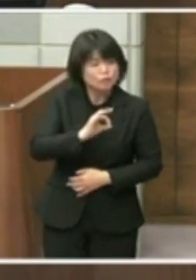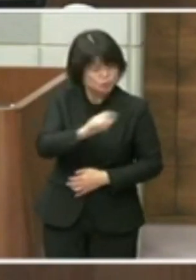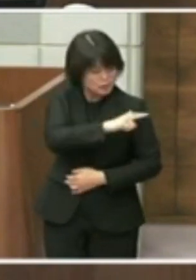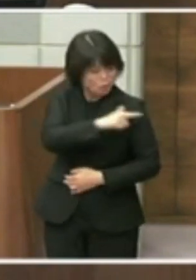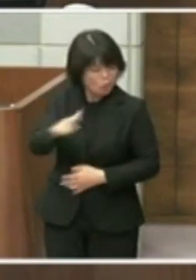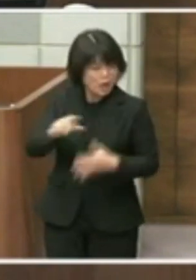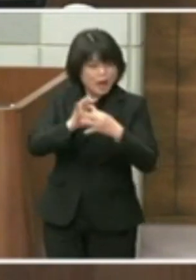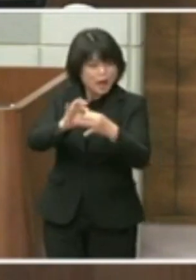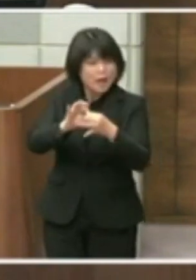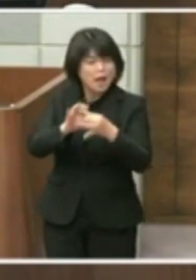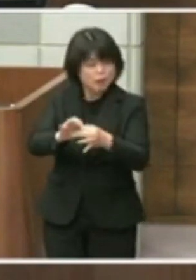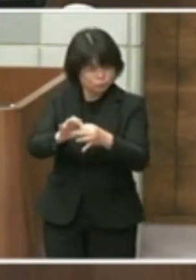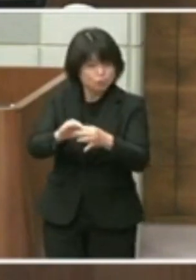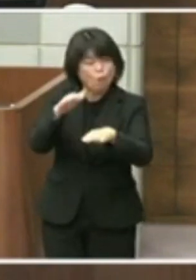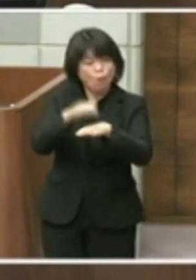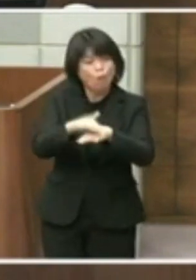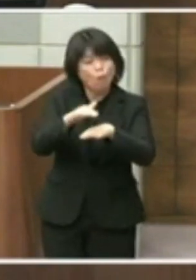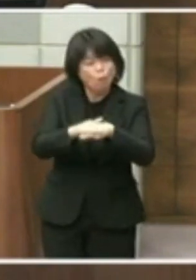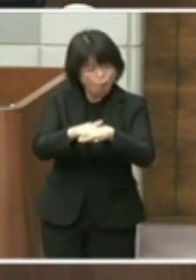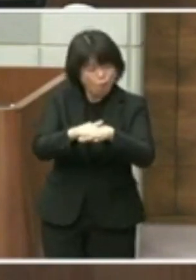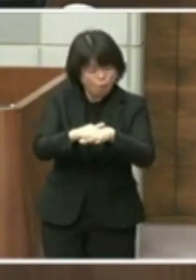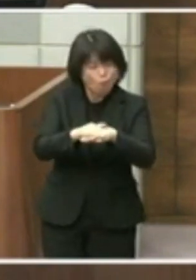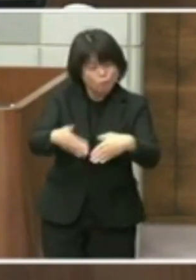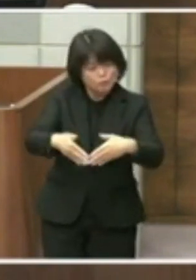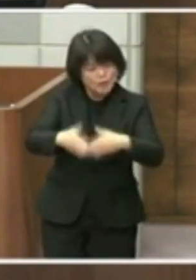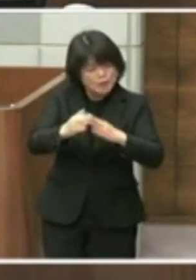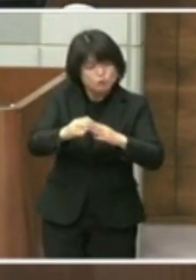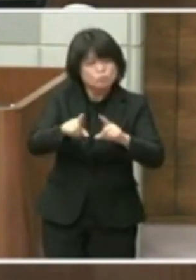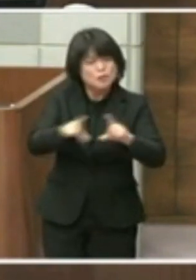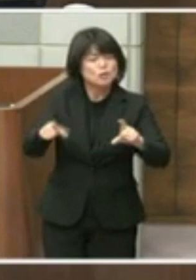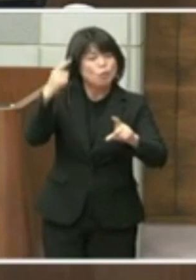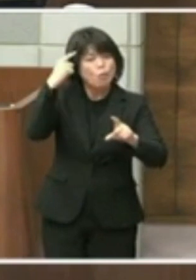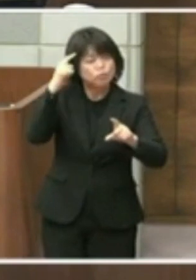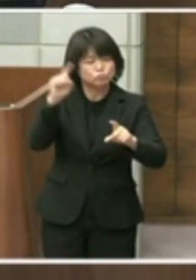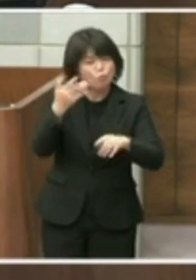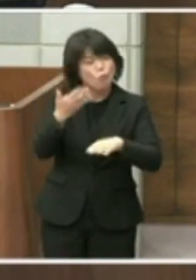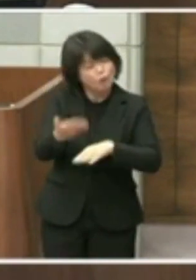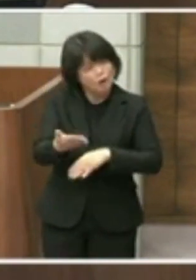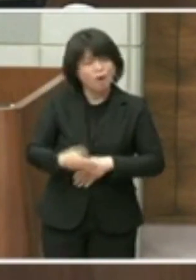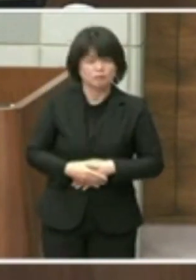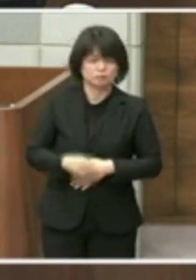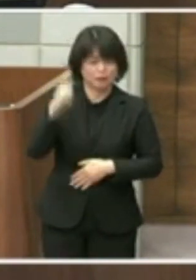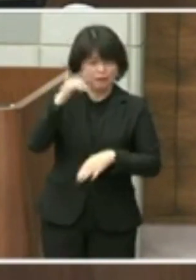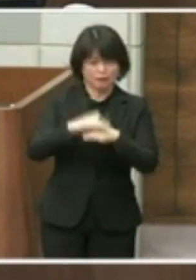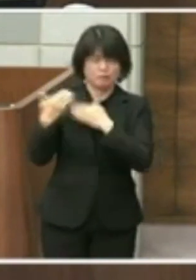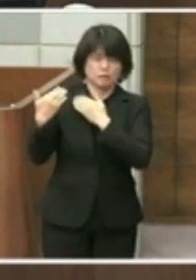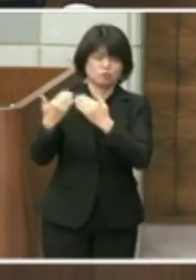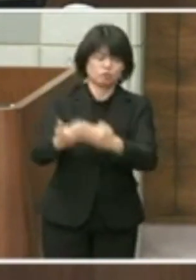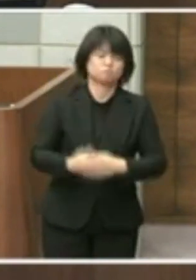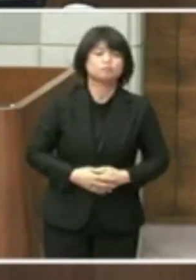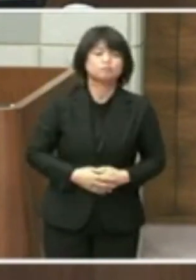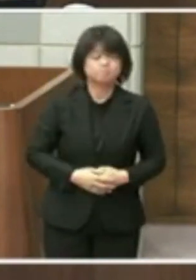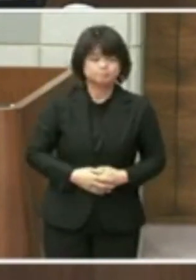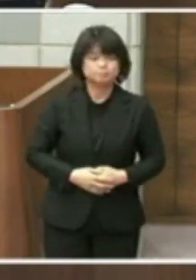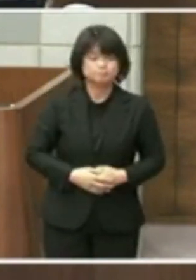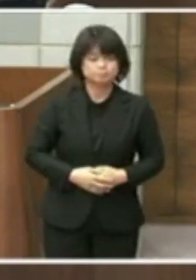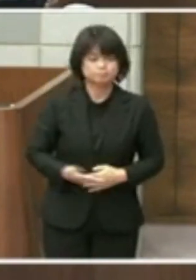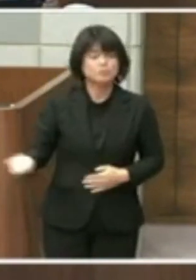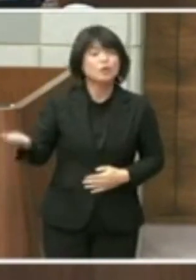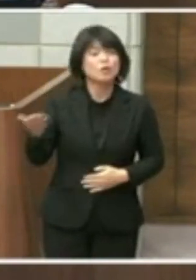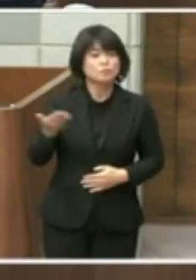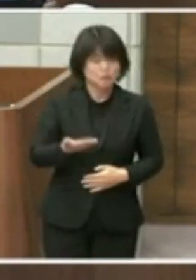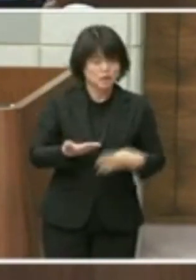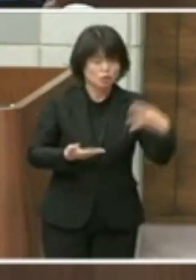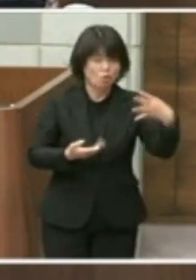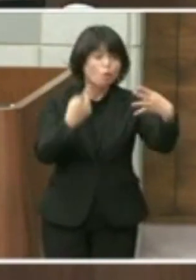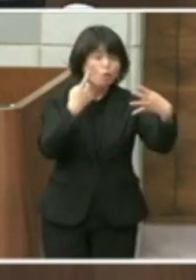の活用充実を検討するべきと考えますが、いかがでしょうか。見解を問います。次に4